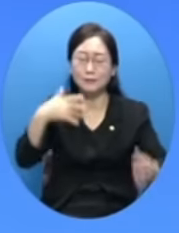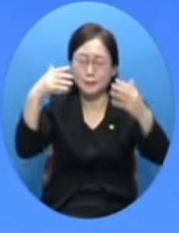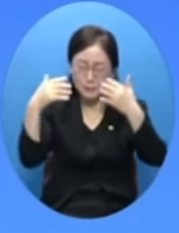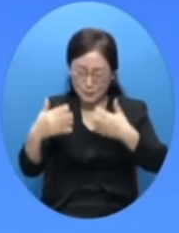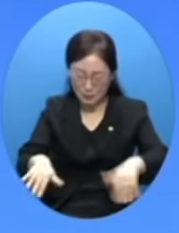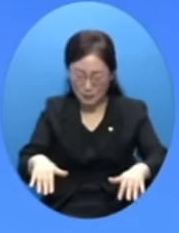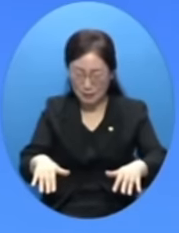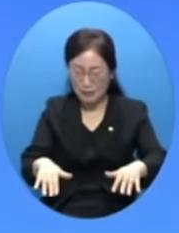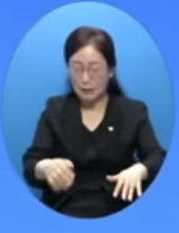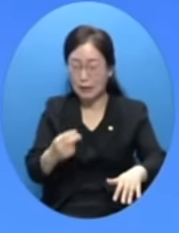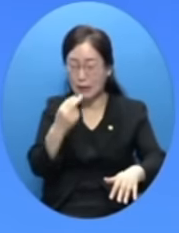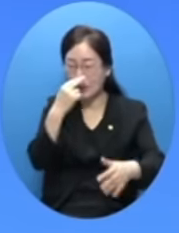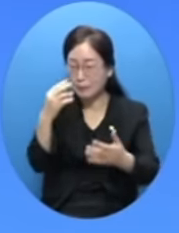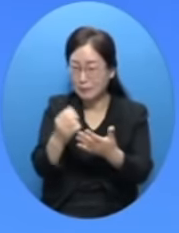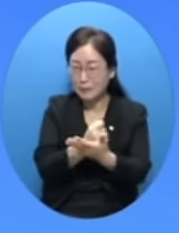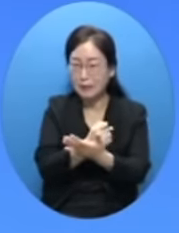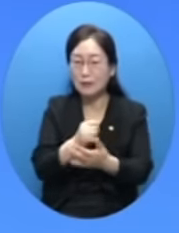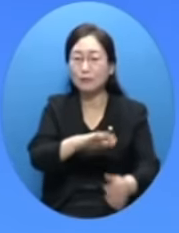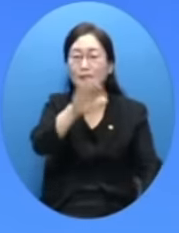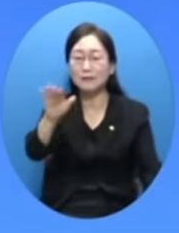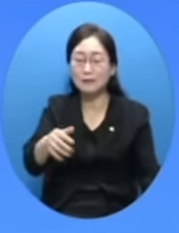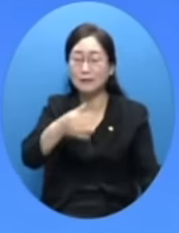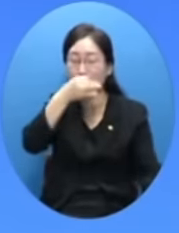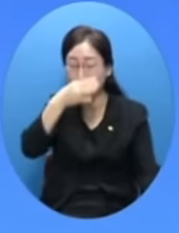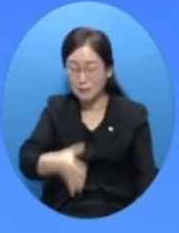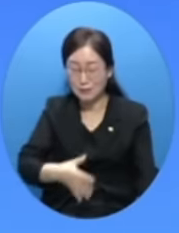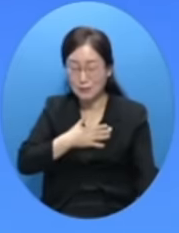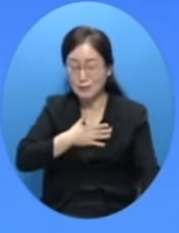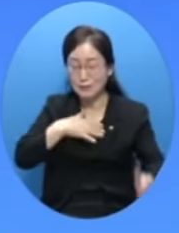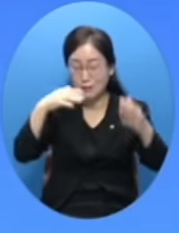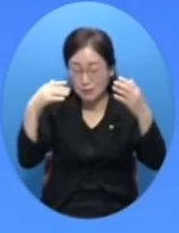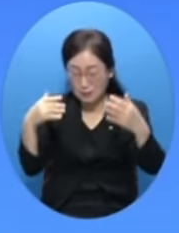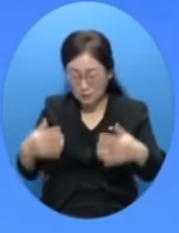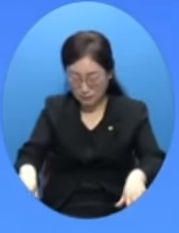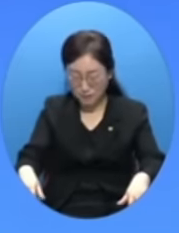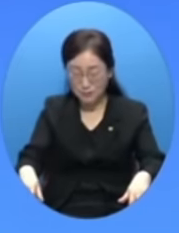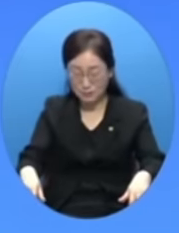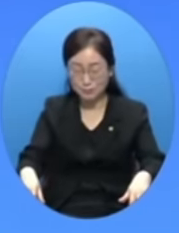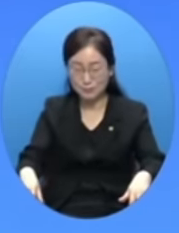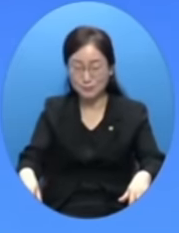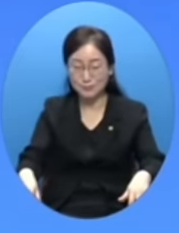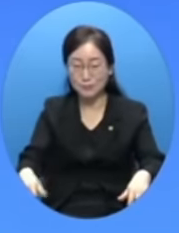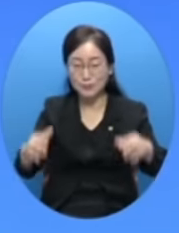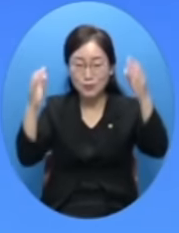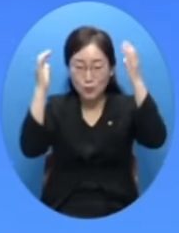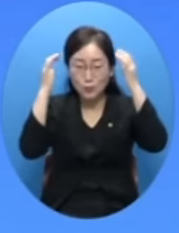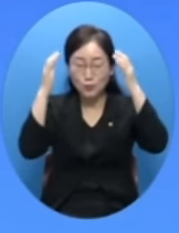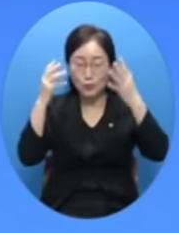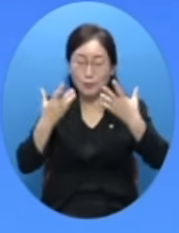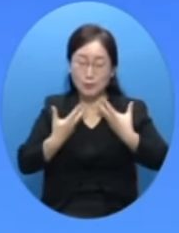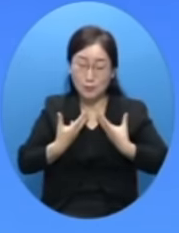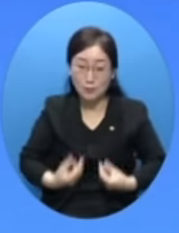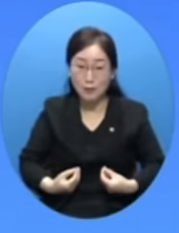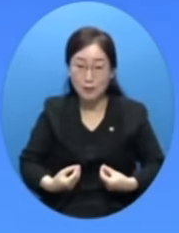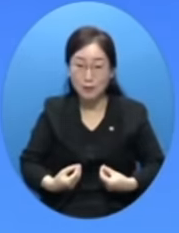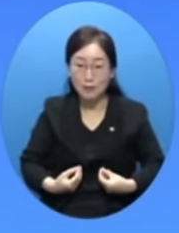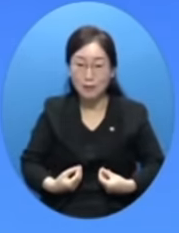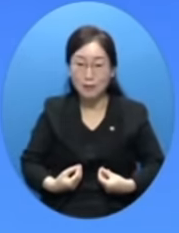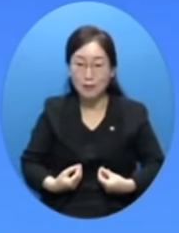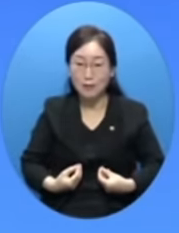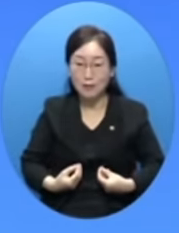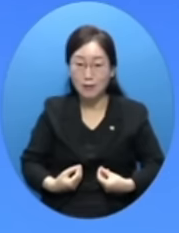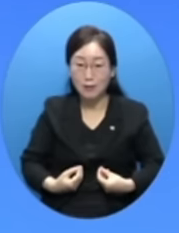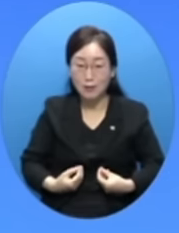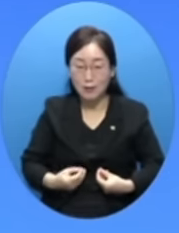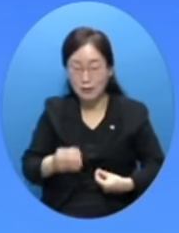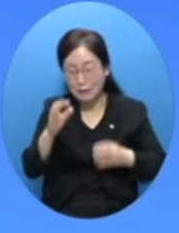아시고 우리가 힘들고 지치고 고통과 절망 가운데 있을 때 우리를 붙들어